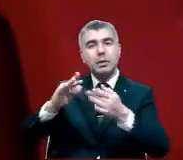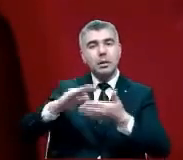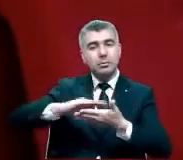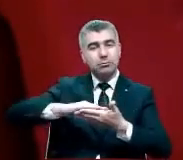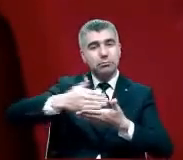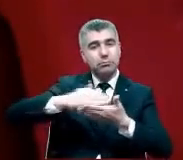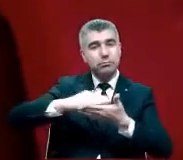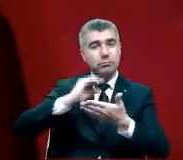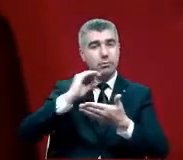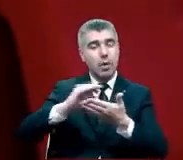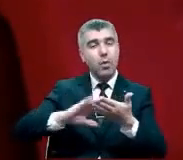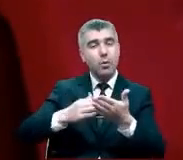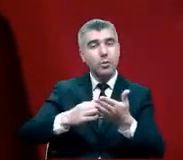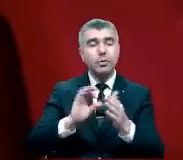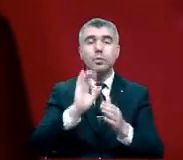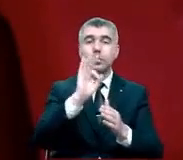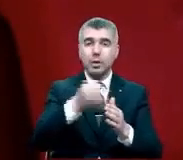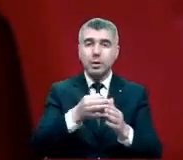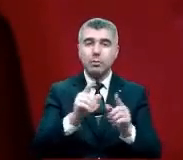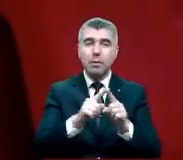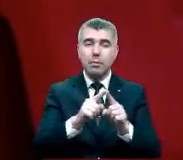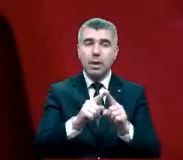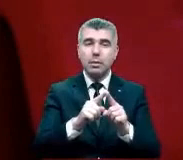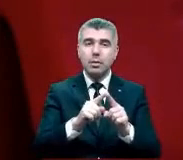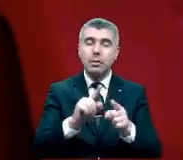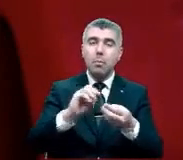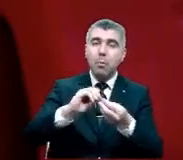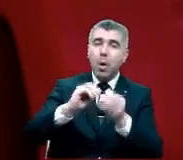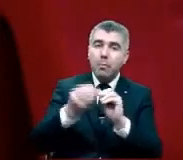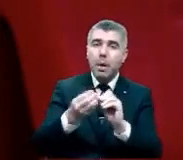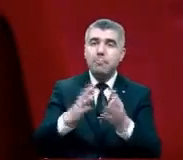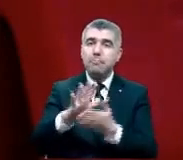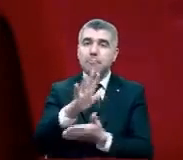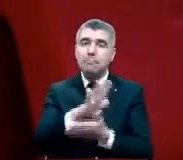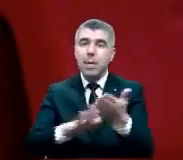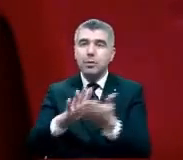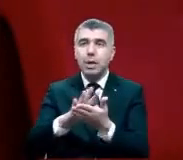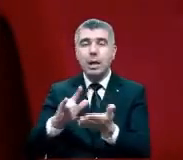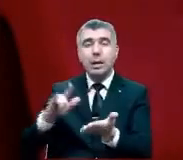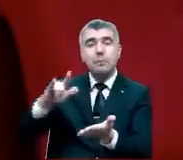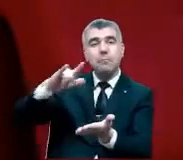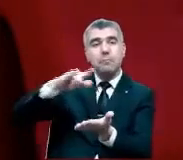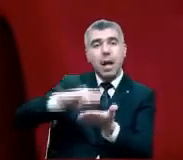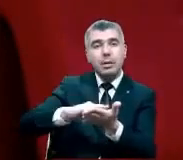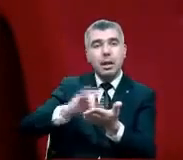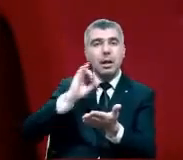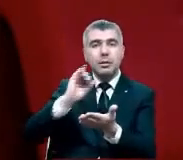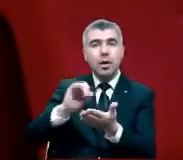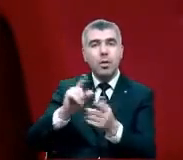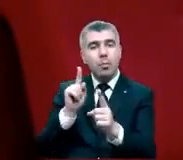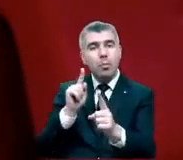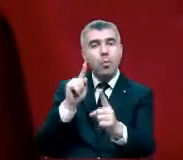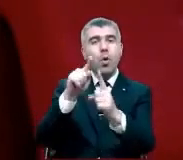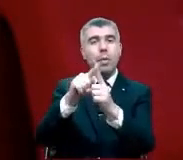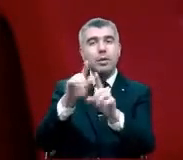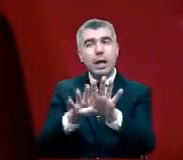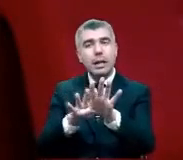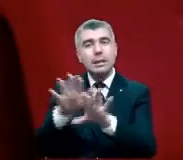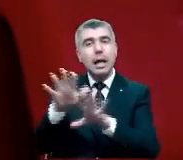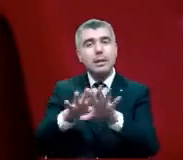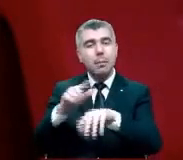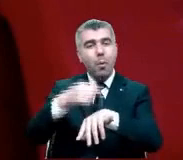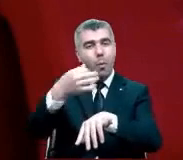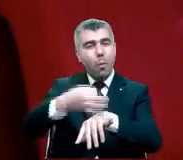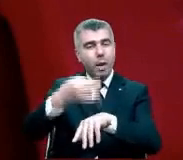طرف مكتب سمارت إيربورت يمكنه من رصد الأعطاب التي تتعرض لها المنشآت المطارية باش ناخذوا التدابير الضرورية لمباشرة التدابير اللازمة في